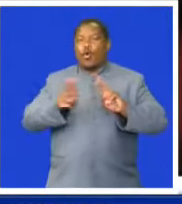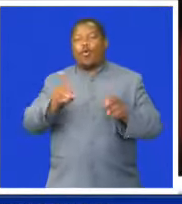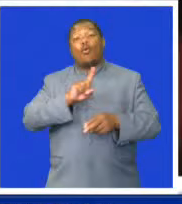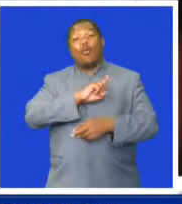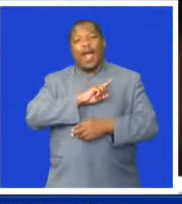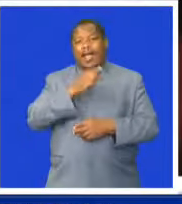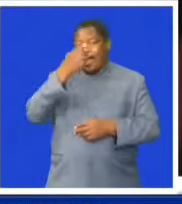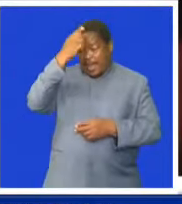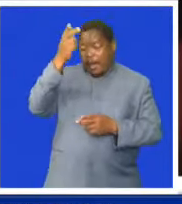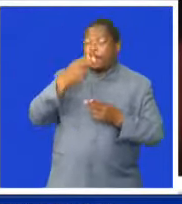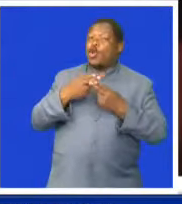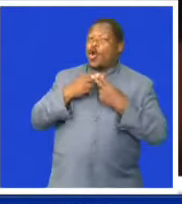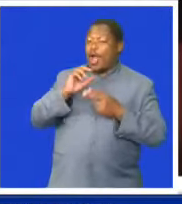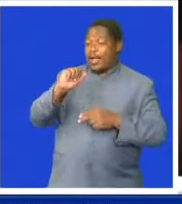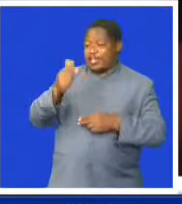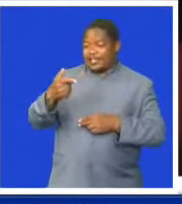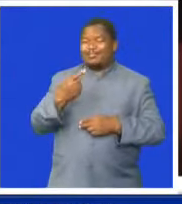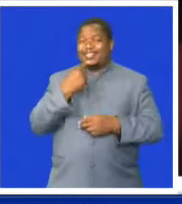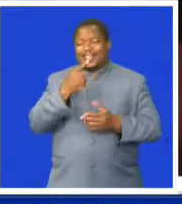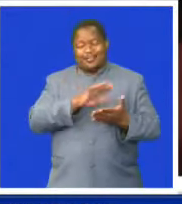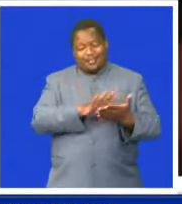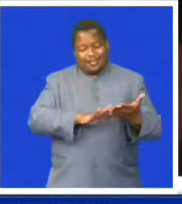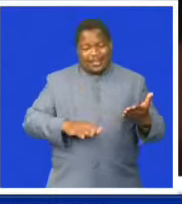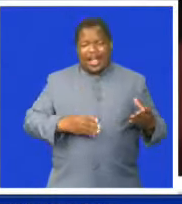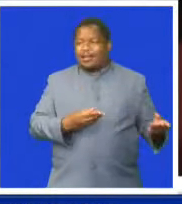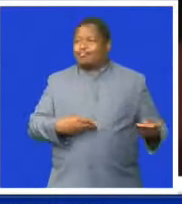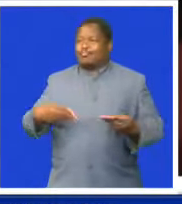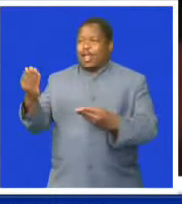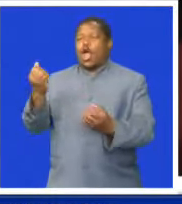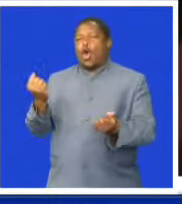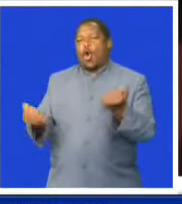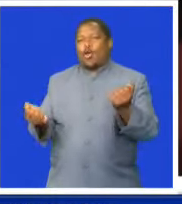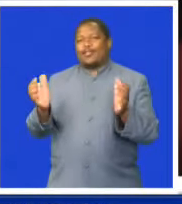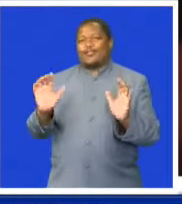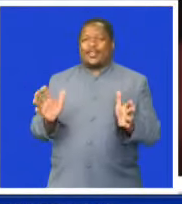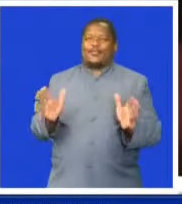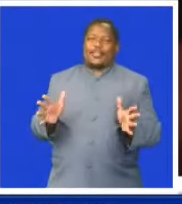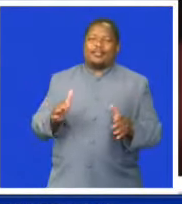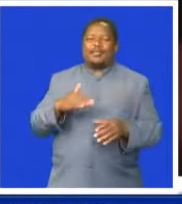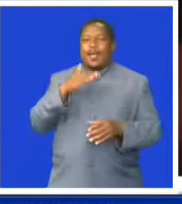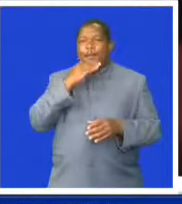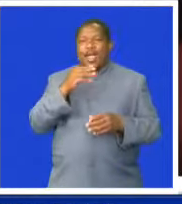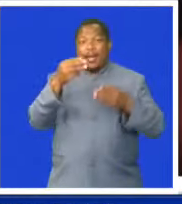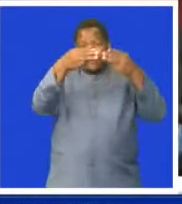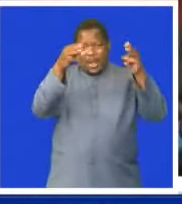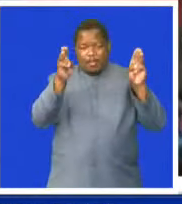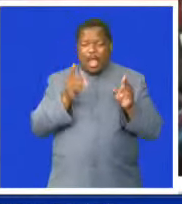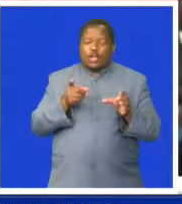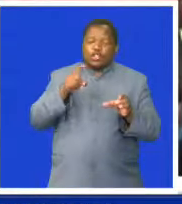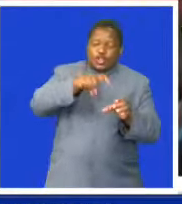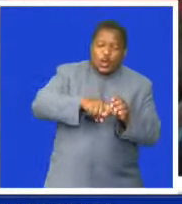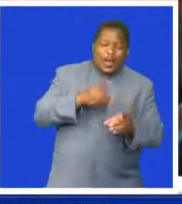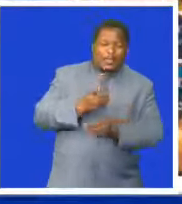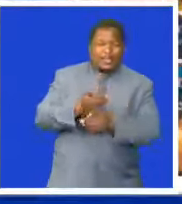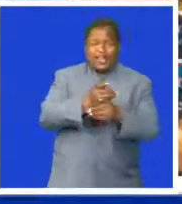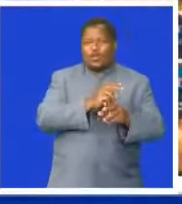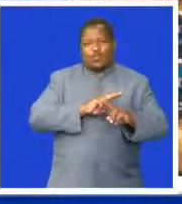sekavetile ukuthi isephambi kwenkantolo. Tindzabeni, Eswatini TV, kubika Themkos Mavimbela